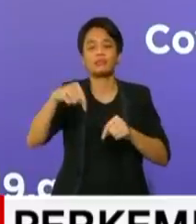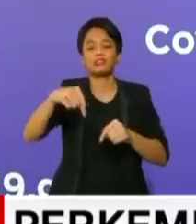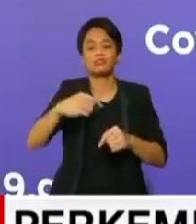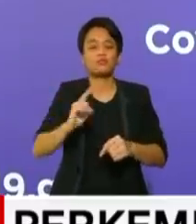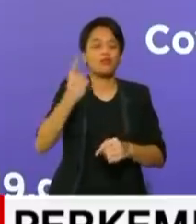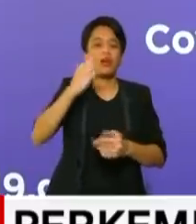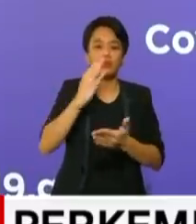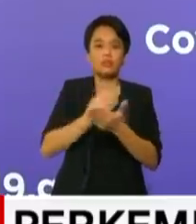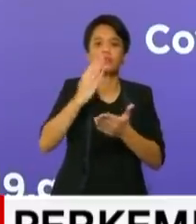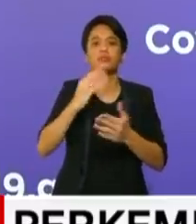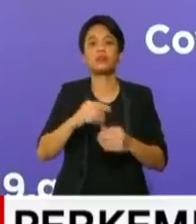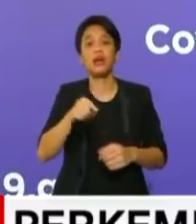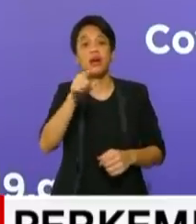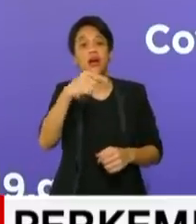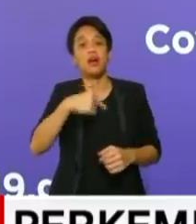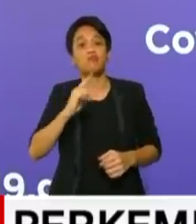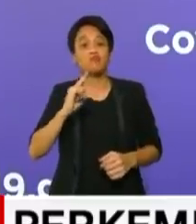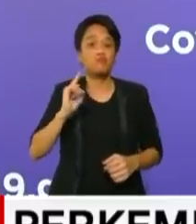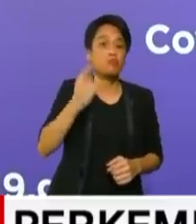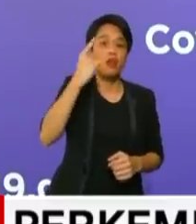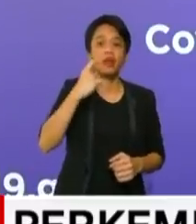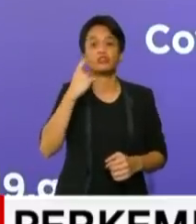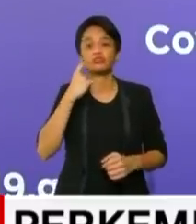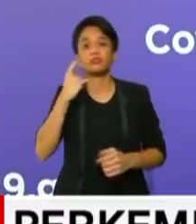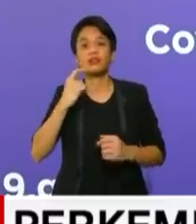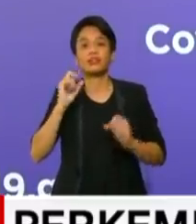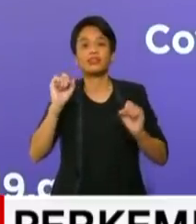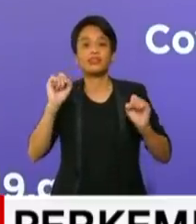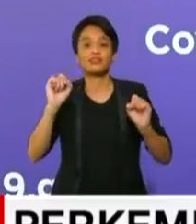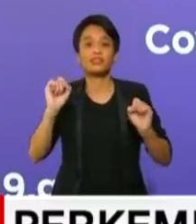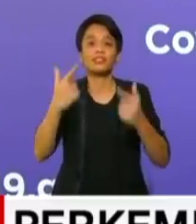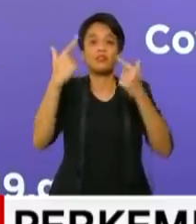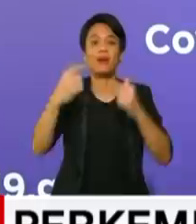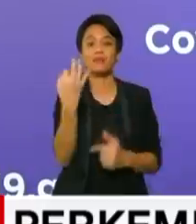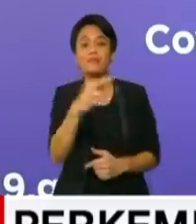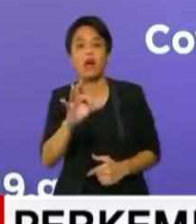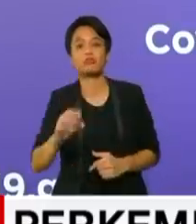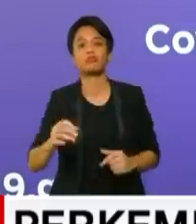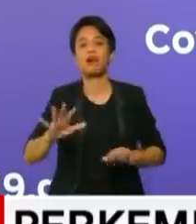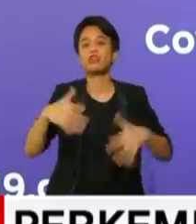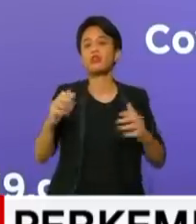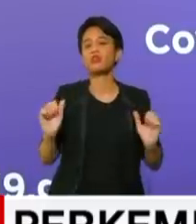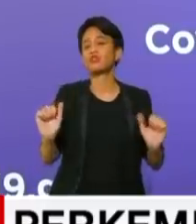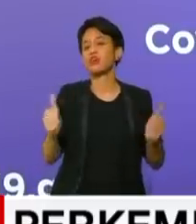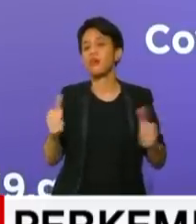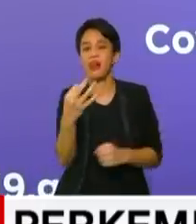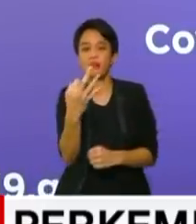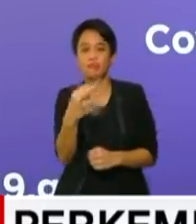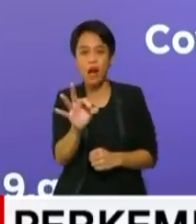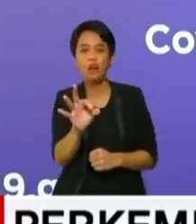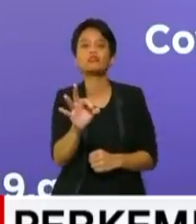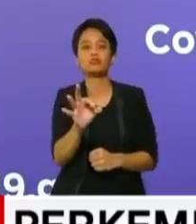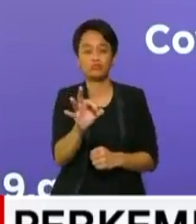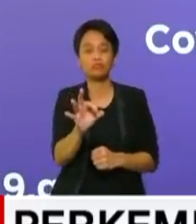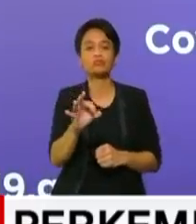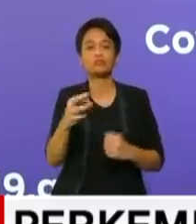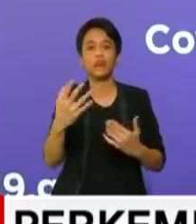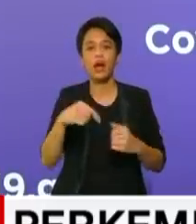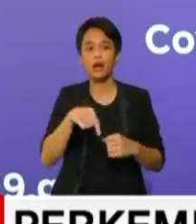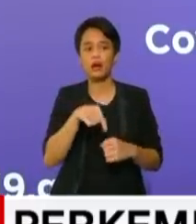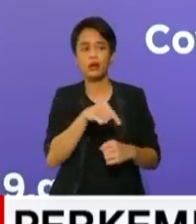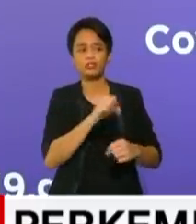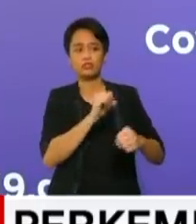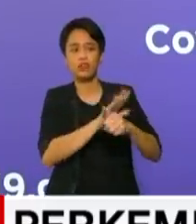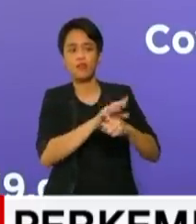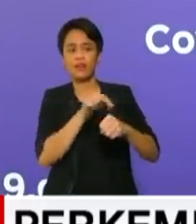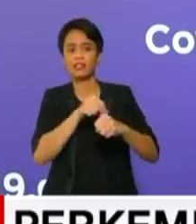baru ini atau normal yang baru ini karena ancaman COVID-19 ini